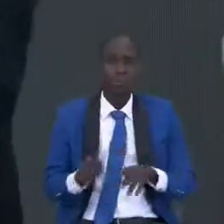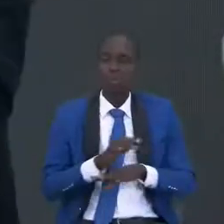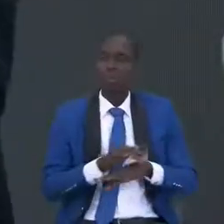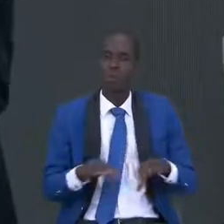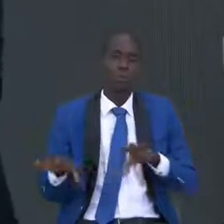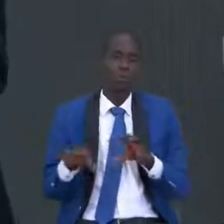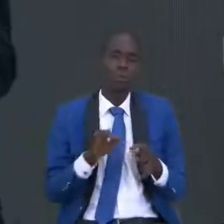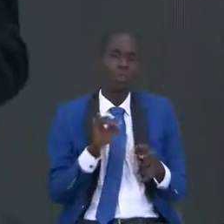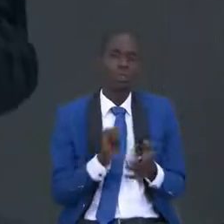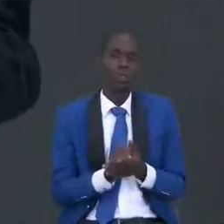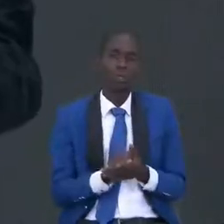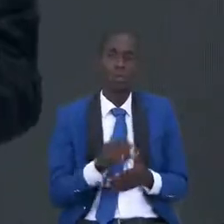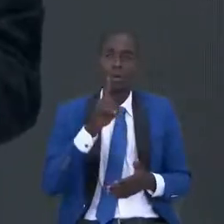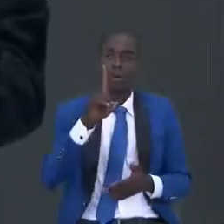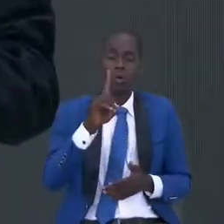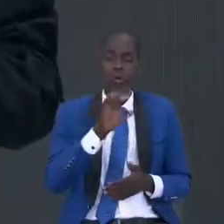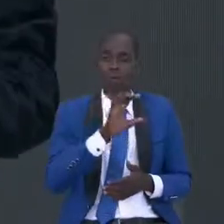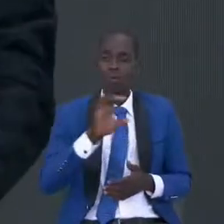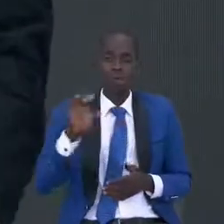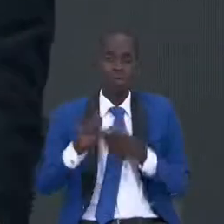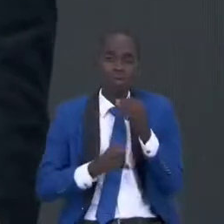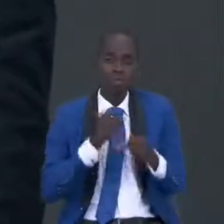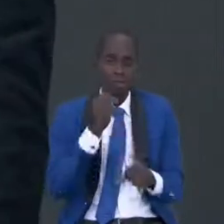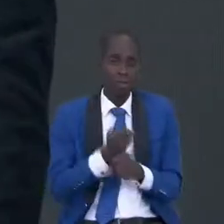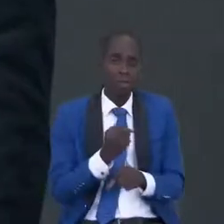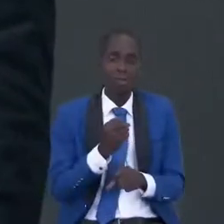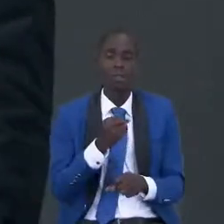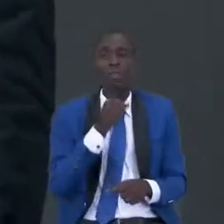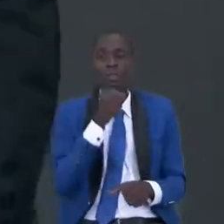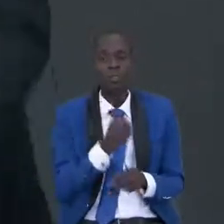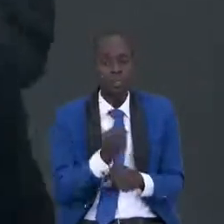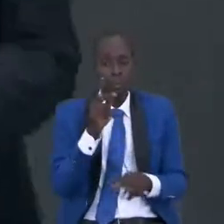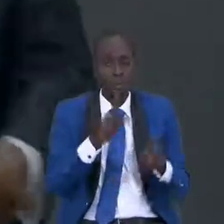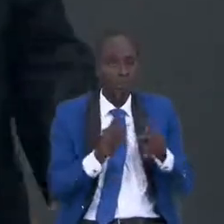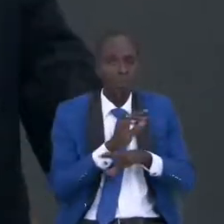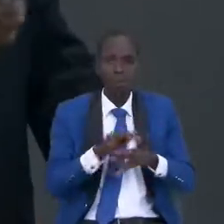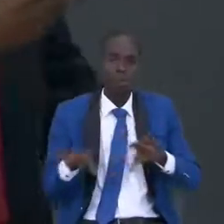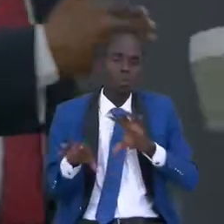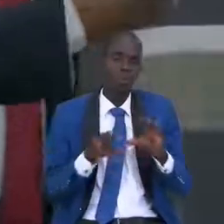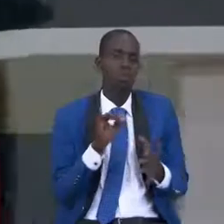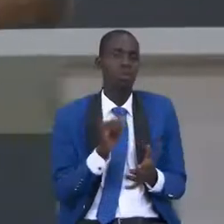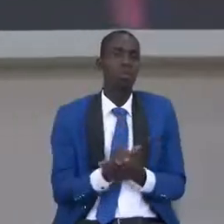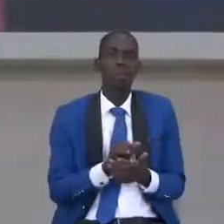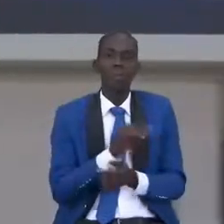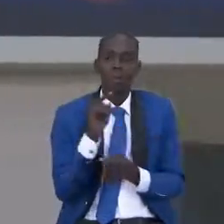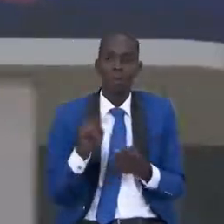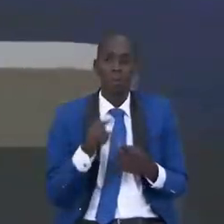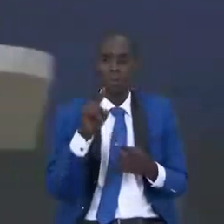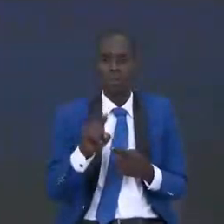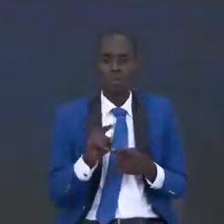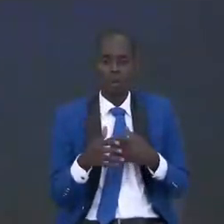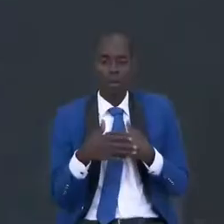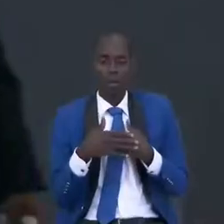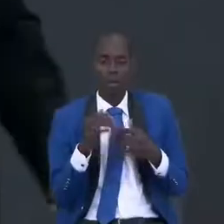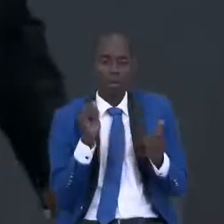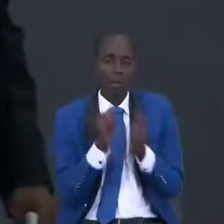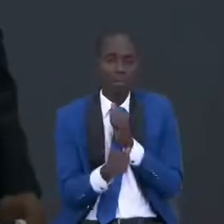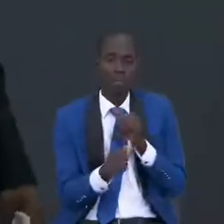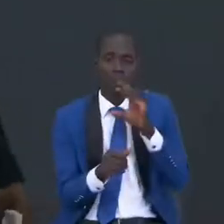ont, les gens de 100 ans, ne font pas ça. Quand vous traversez là-bas